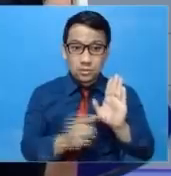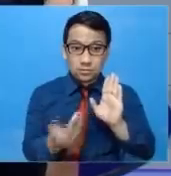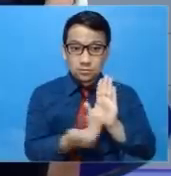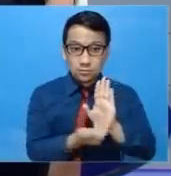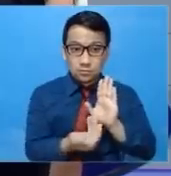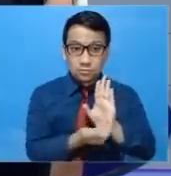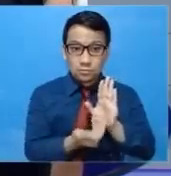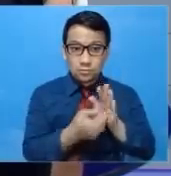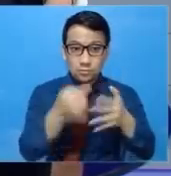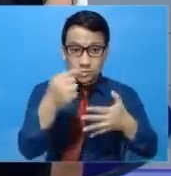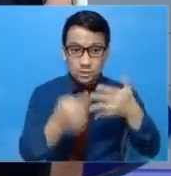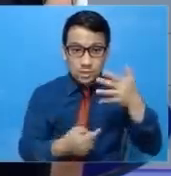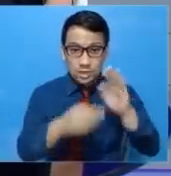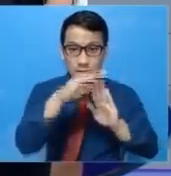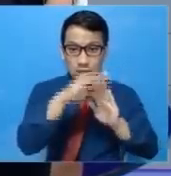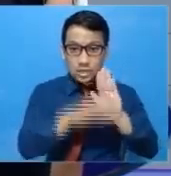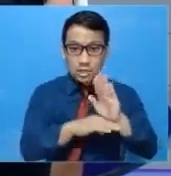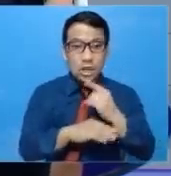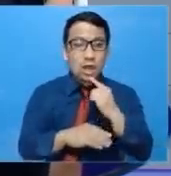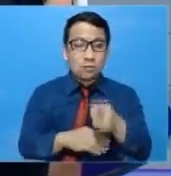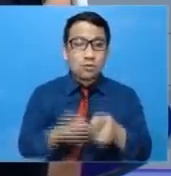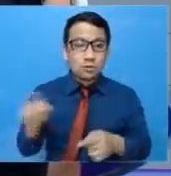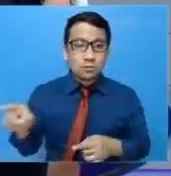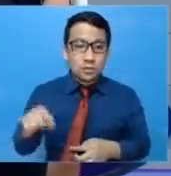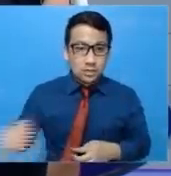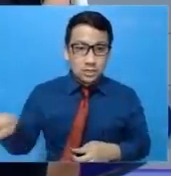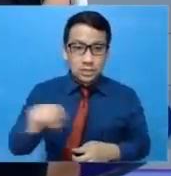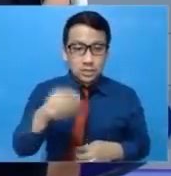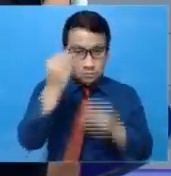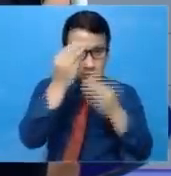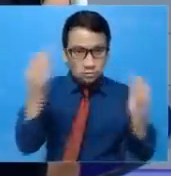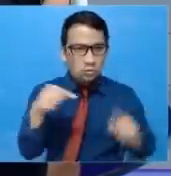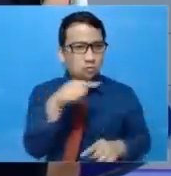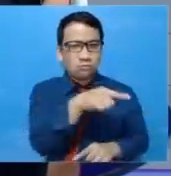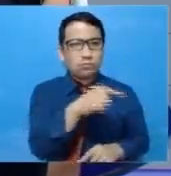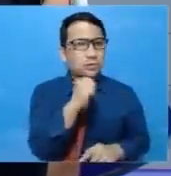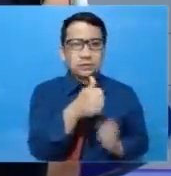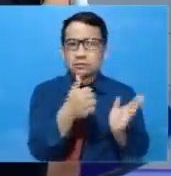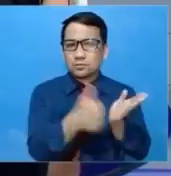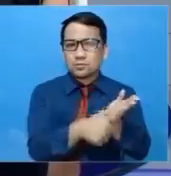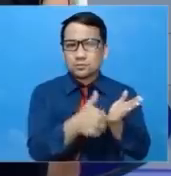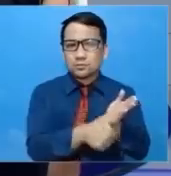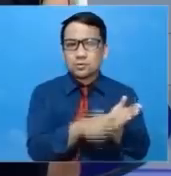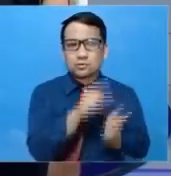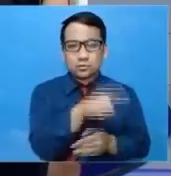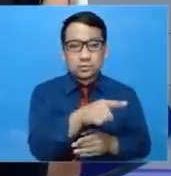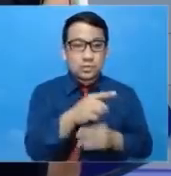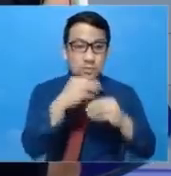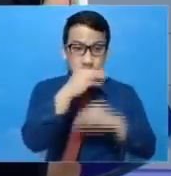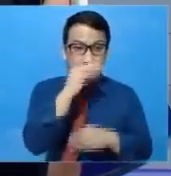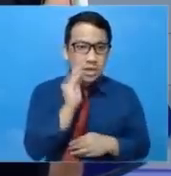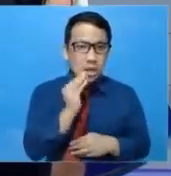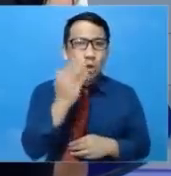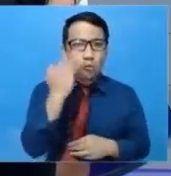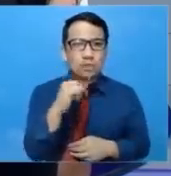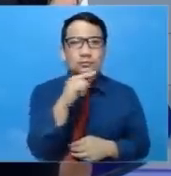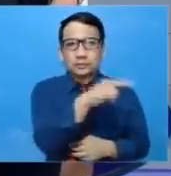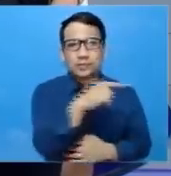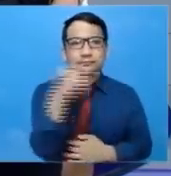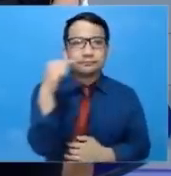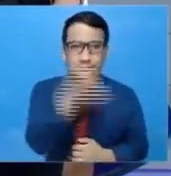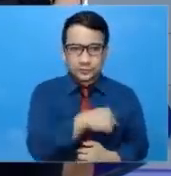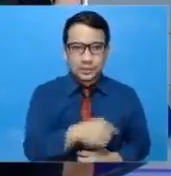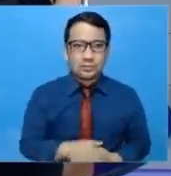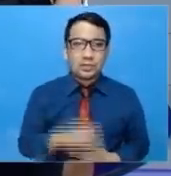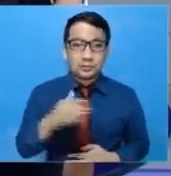Pacman, sasabihan niya ang taong bayan na huwag iboto si Pacquiao dahil isa siyang sinungaling. Nasa frontline ang